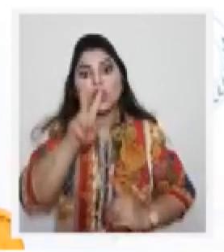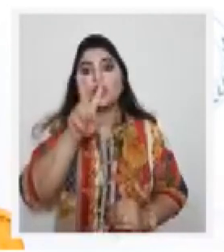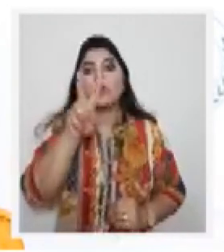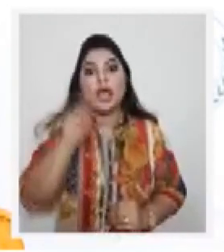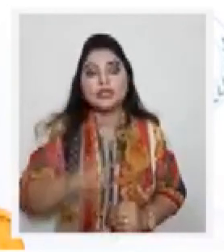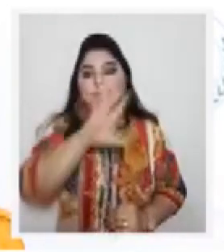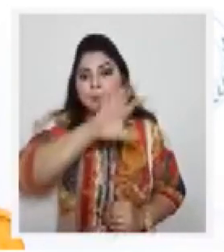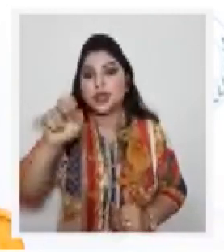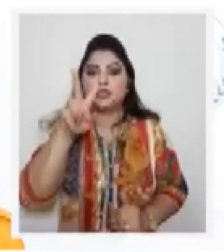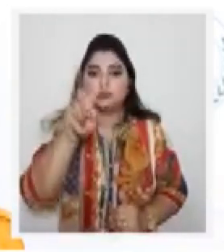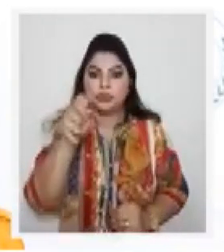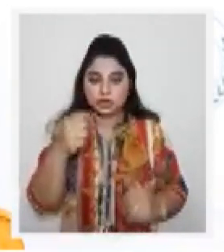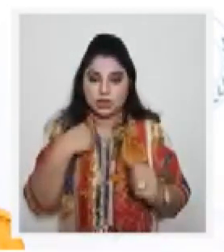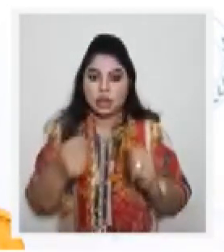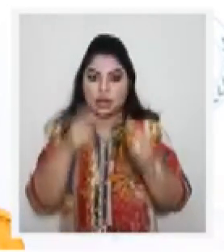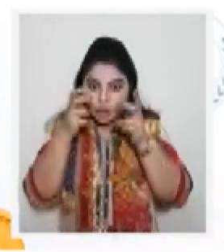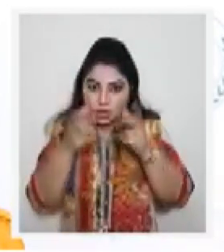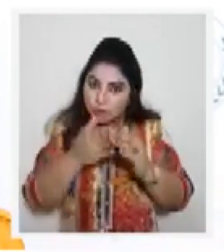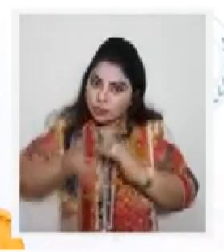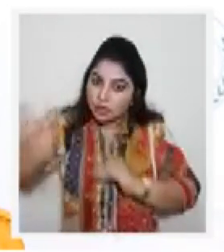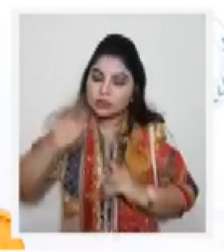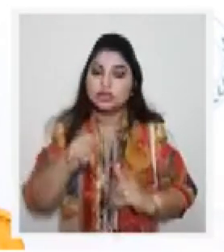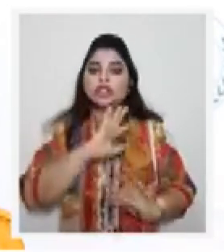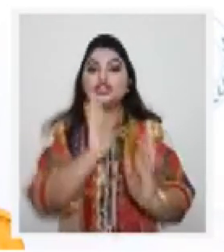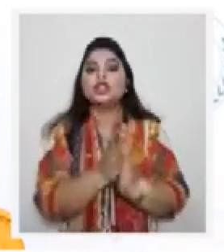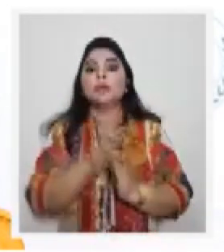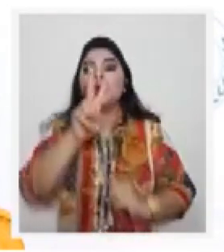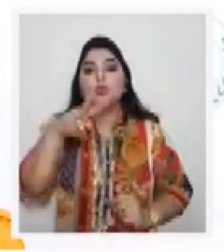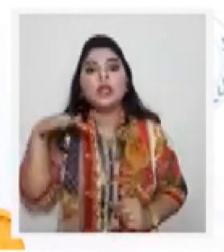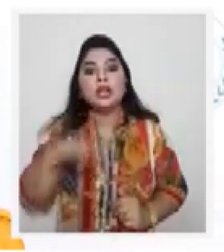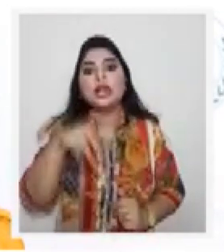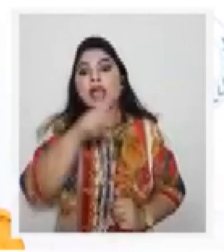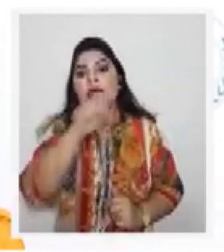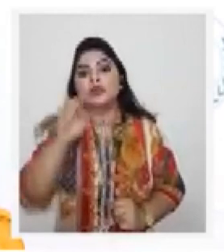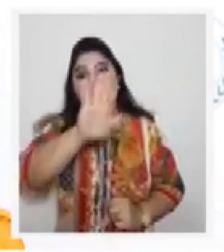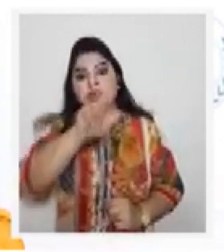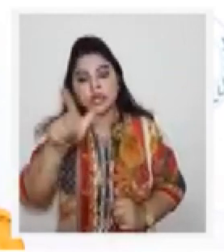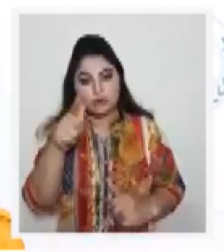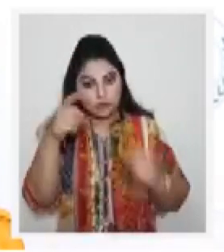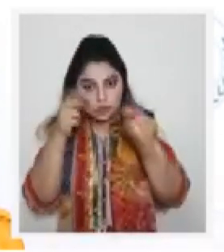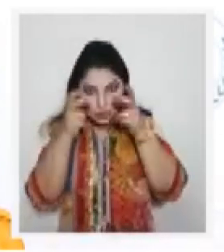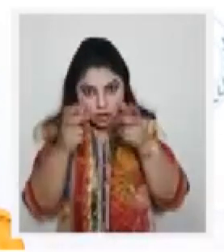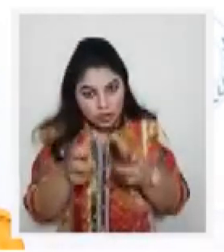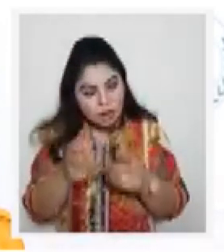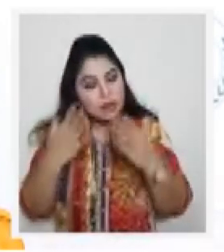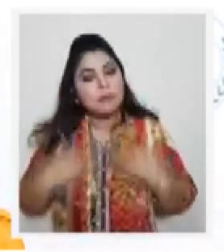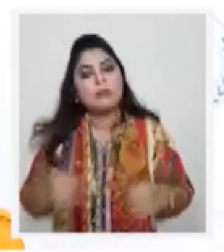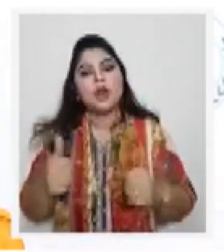৩,৩৬,৭০২ জন। ২৪ ঘন্টায় কোয়ারেন্টাইন থেকে মুক্ত হয়েছেন ২,৫২০ জন এবং এ পর্যন্ত কোয়ারেন্টাইন থেকে মুক্ত হয়েছেন